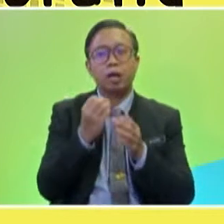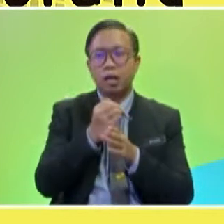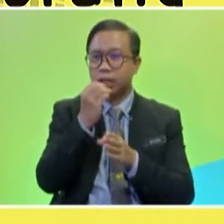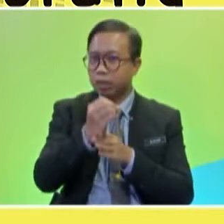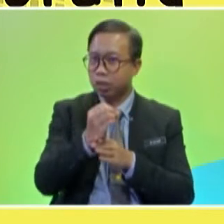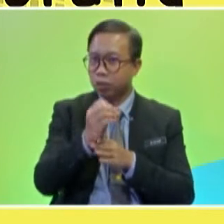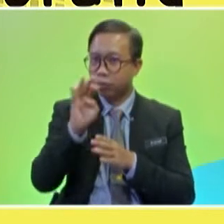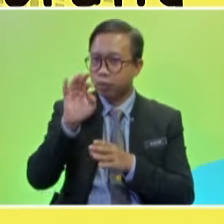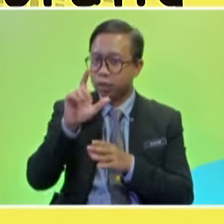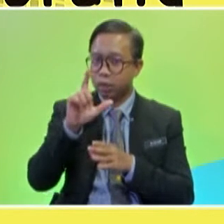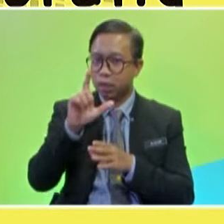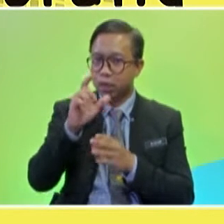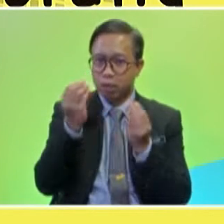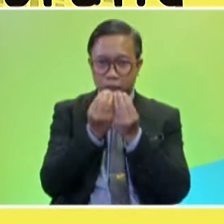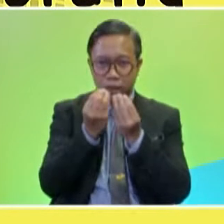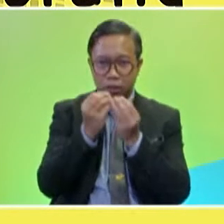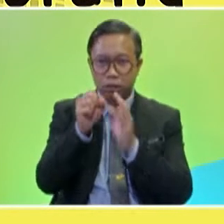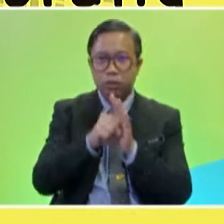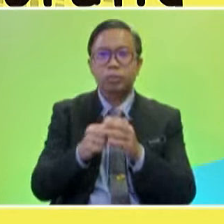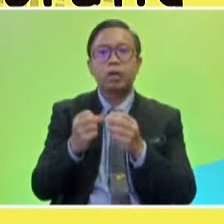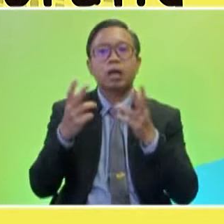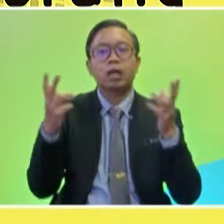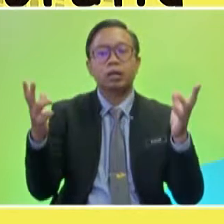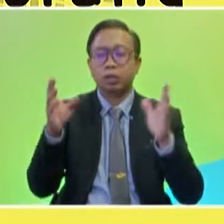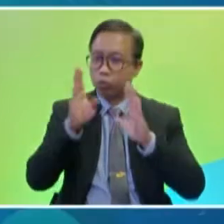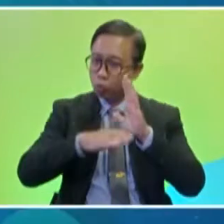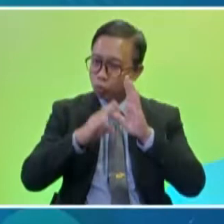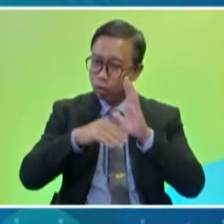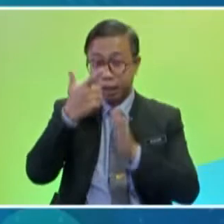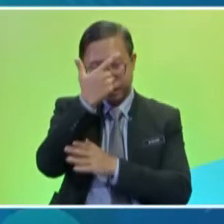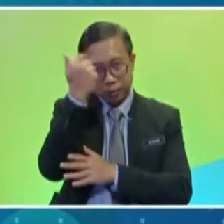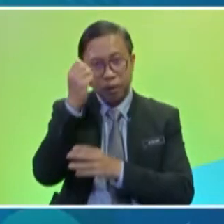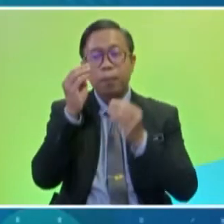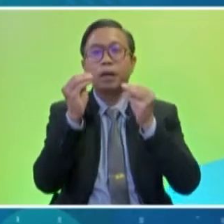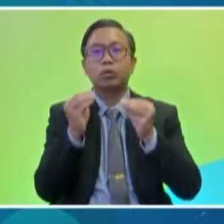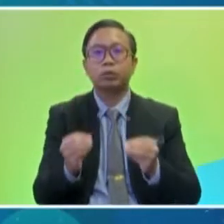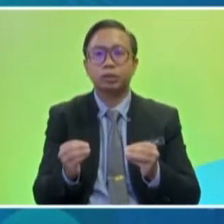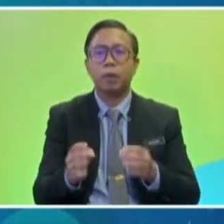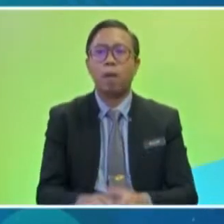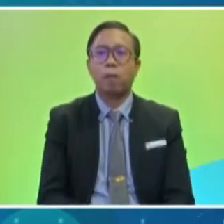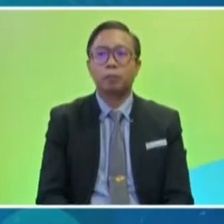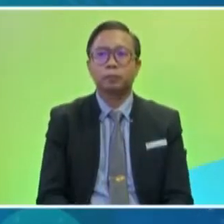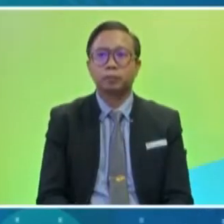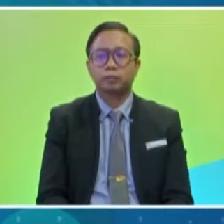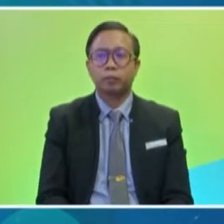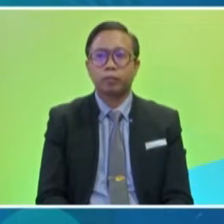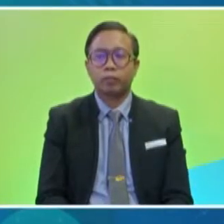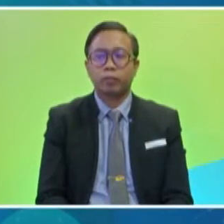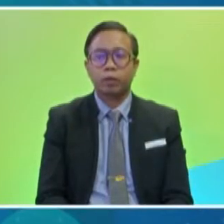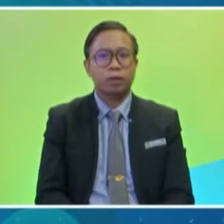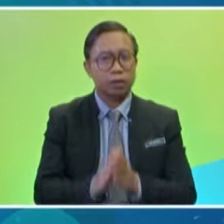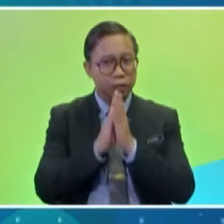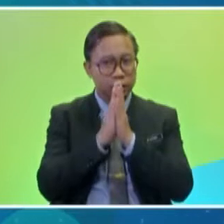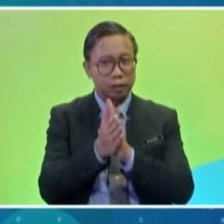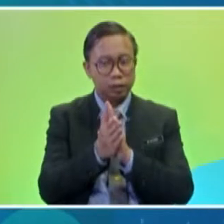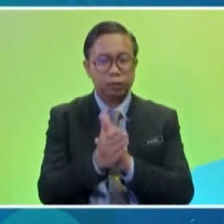bilangannya semakin berkurang jadi ini sunyi disebabkan oleh manusia sebenarnya mungkin jadi